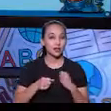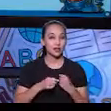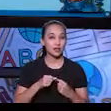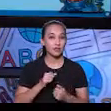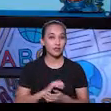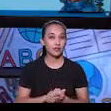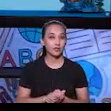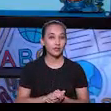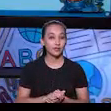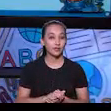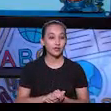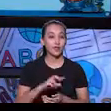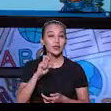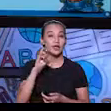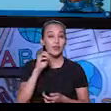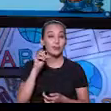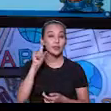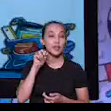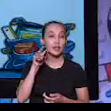не совершилось действие.